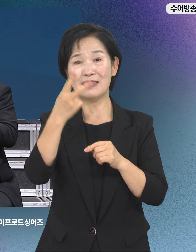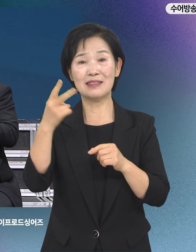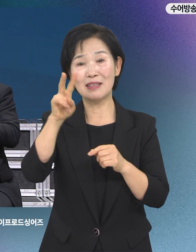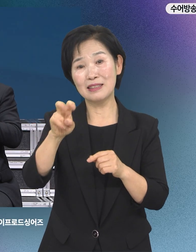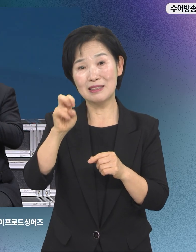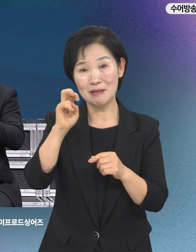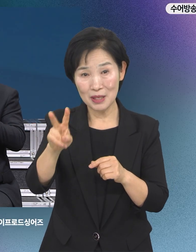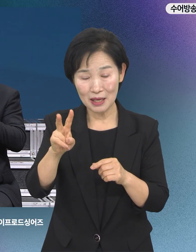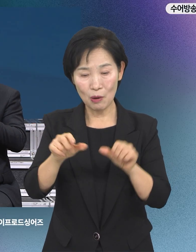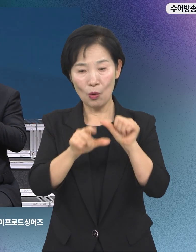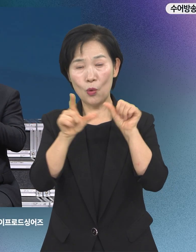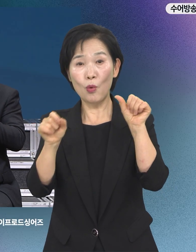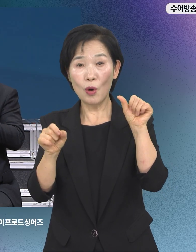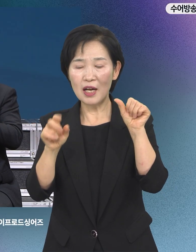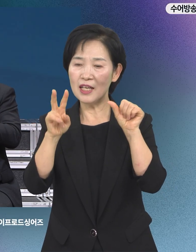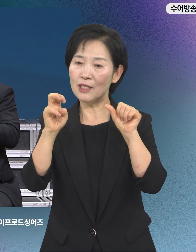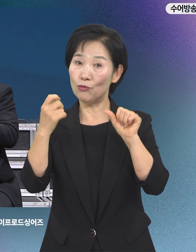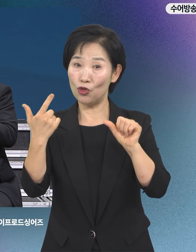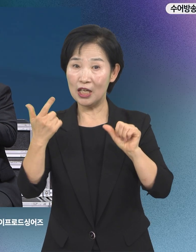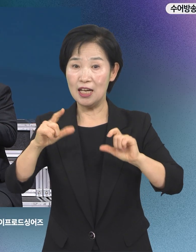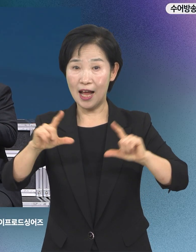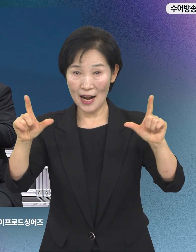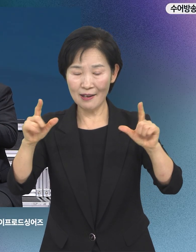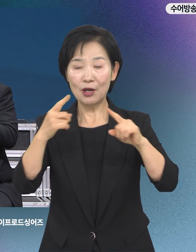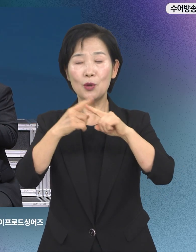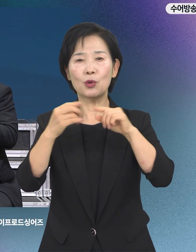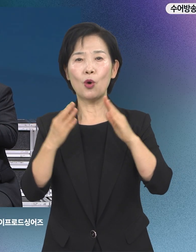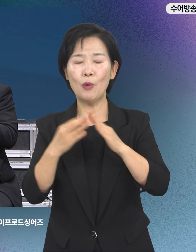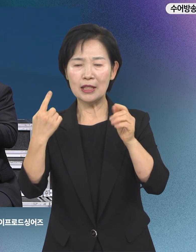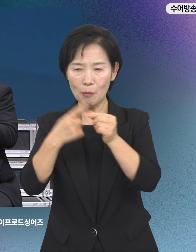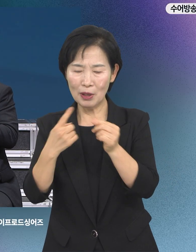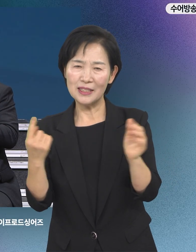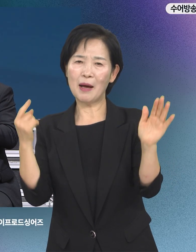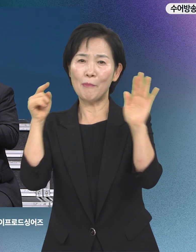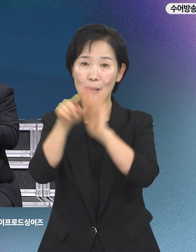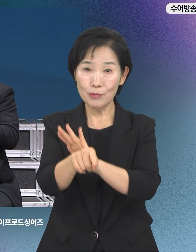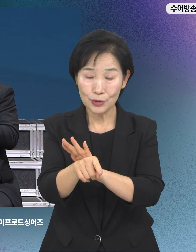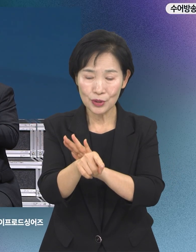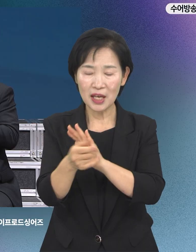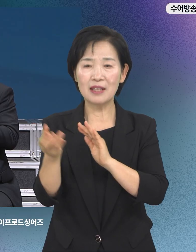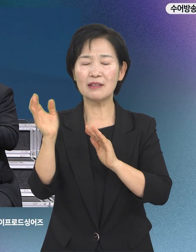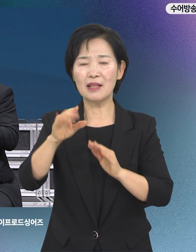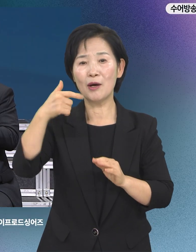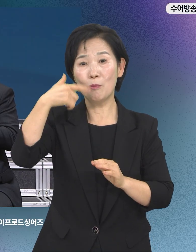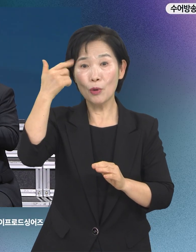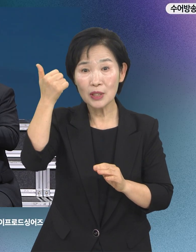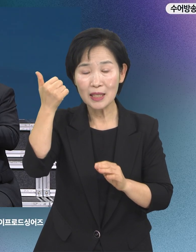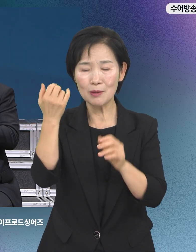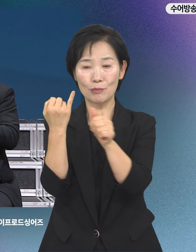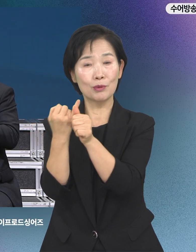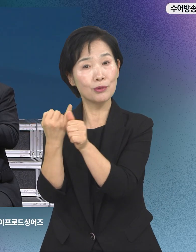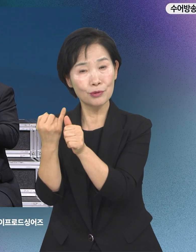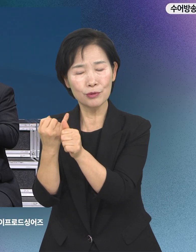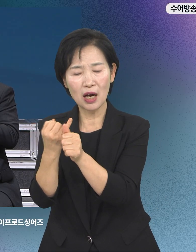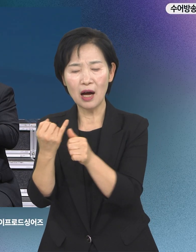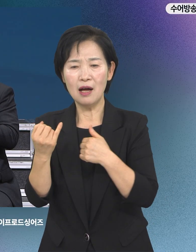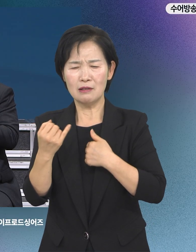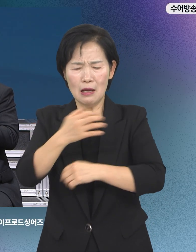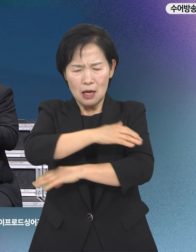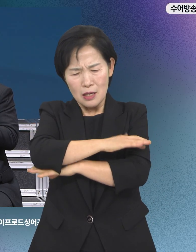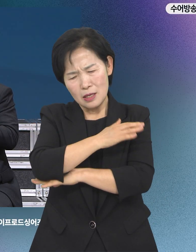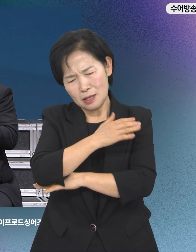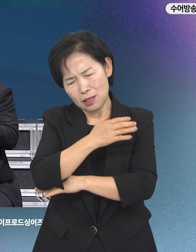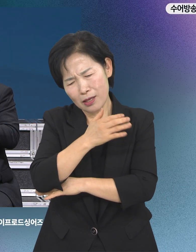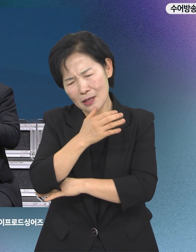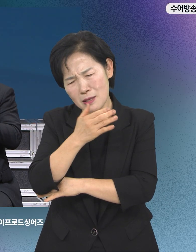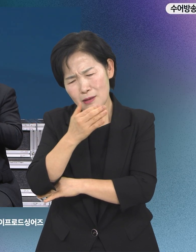2022년 5월 26일 교회 첫 방문, 목사님과 사모님은 제 오랜 시간의 이야기를 눈물과